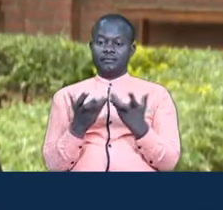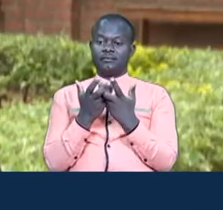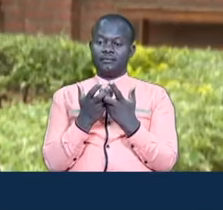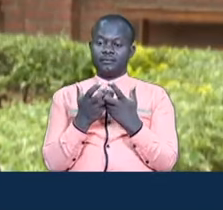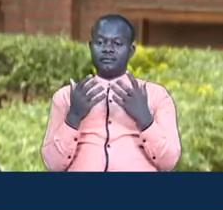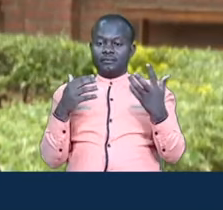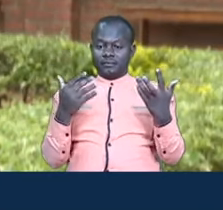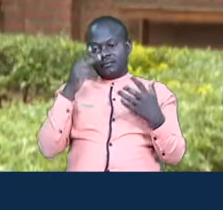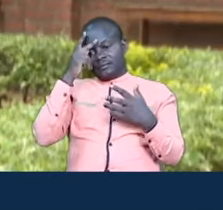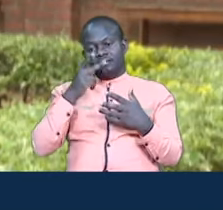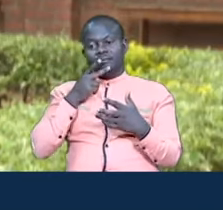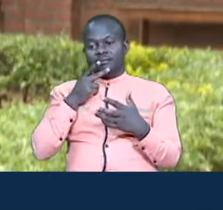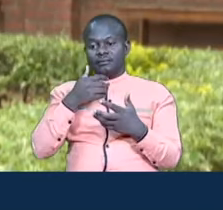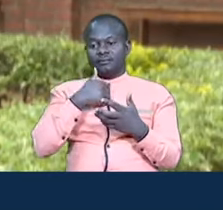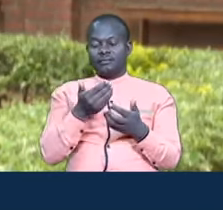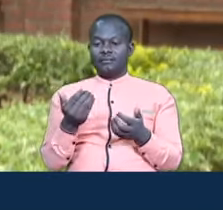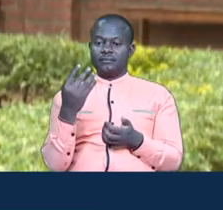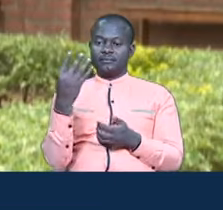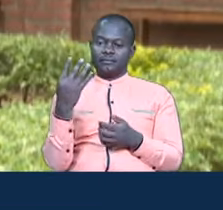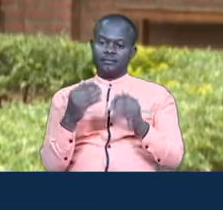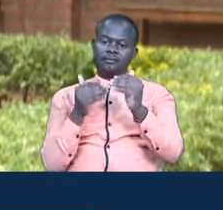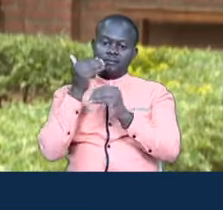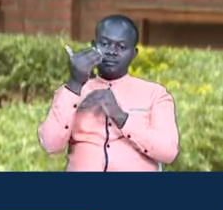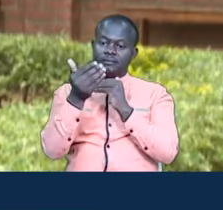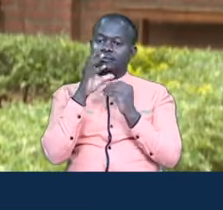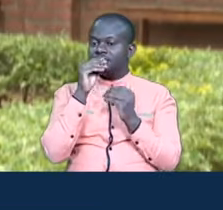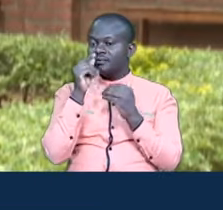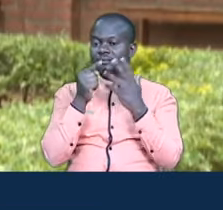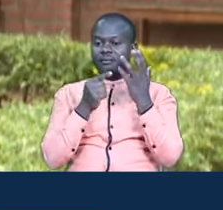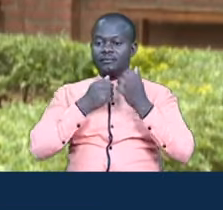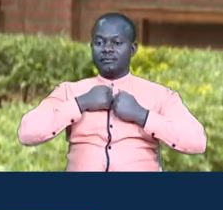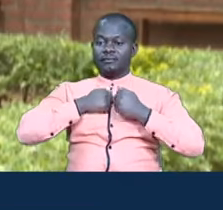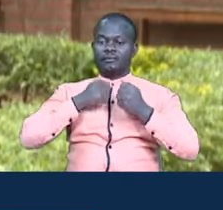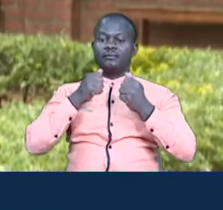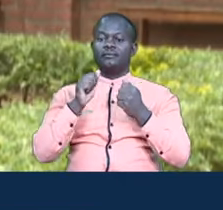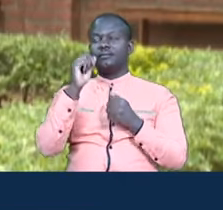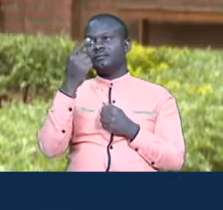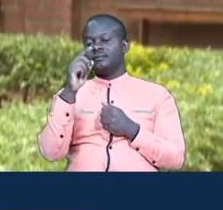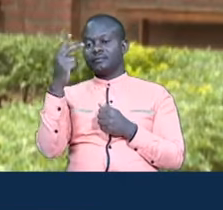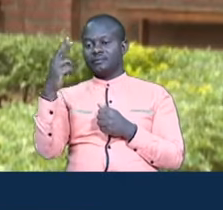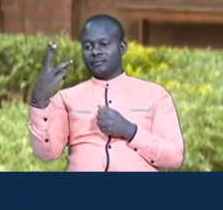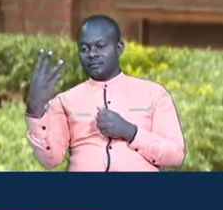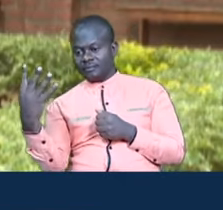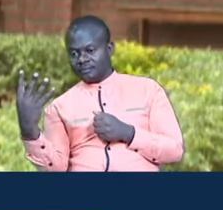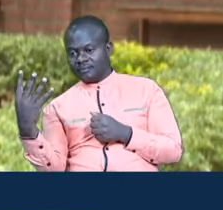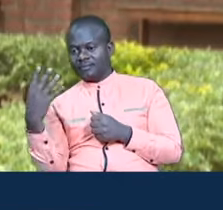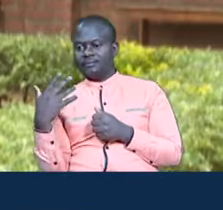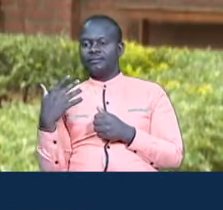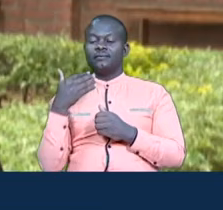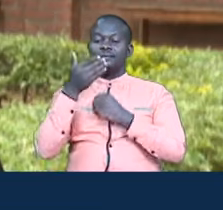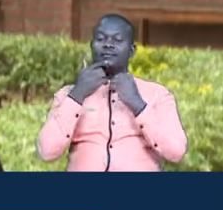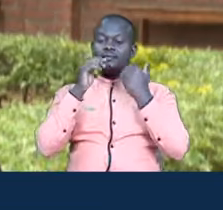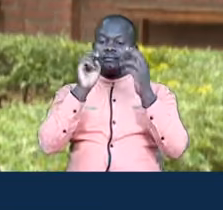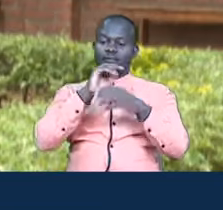kuba cyaba umubyeyi ufite abana bane hanyuma ahita mvuga bya ry'abanyarwanda ko wambere ari imfura wakabuheta ubuheture na bucura noneho nkavuga nti rero